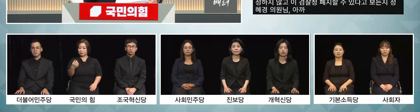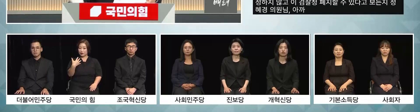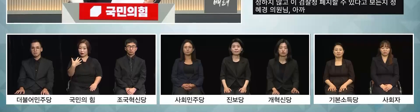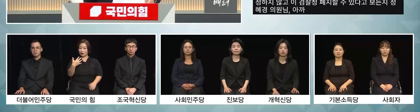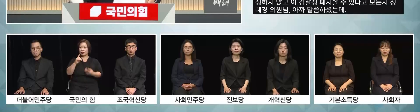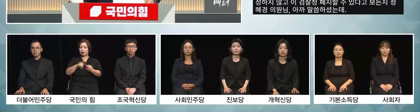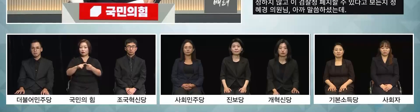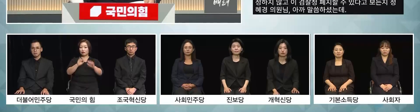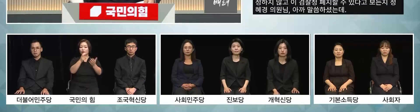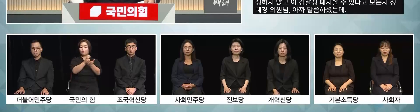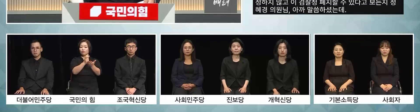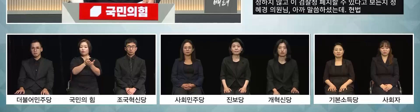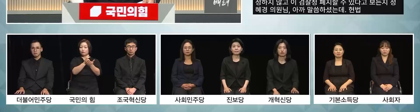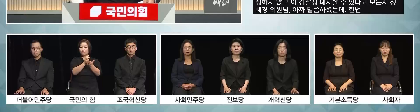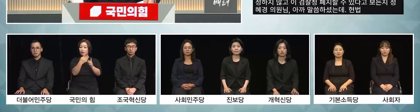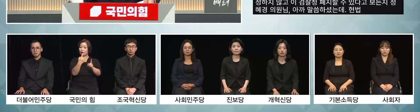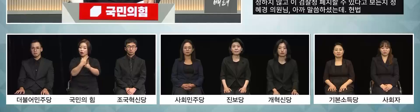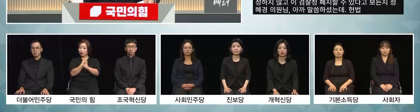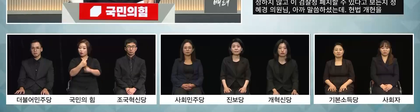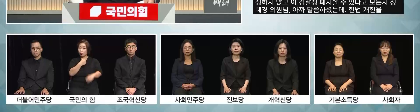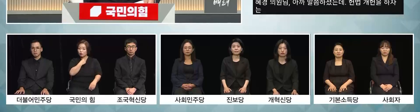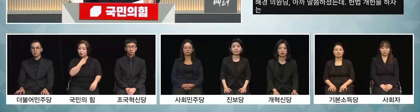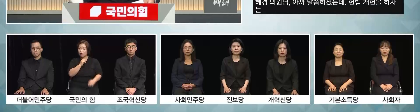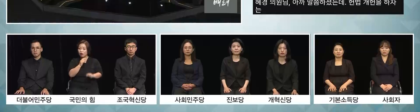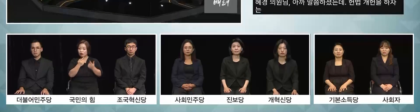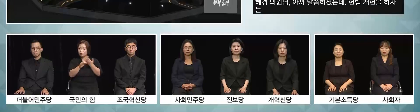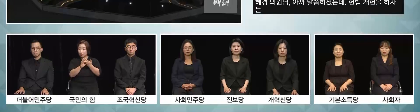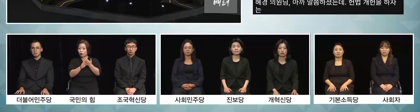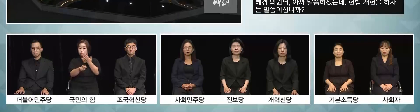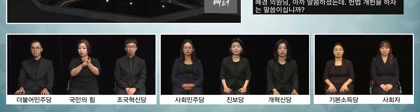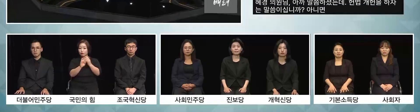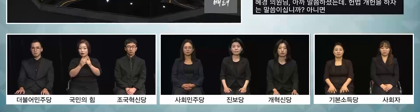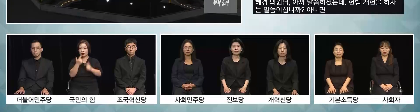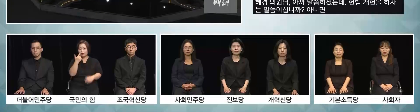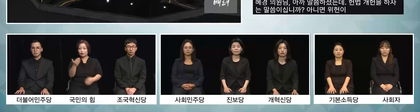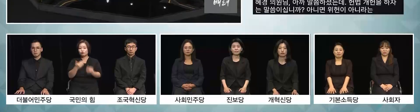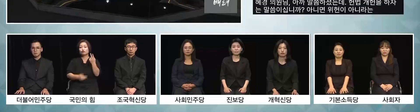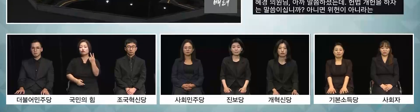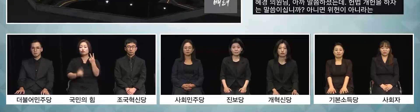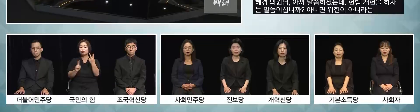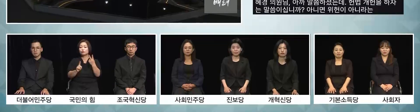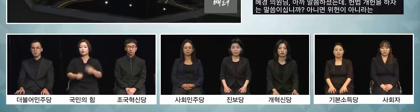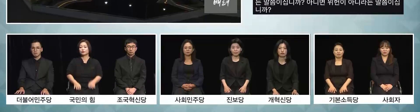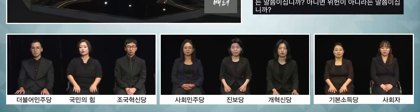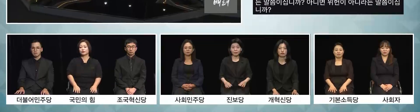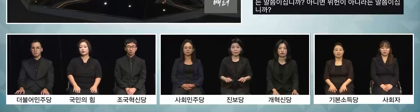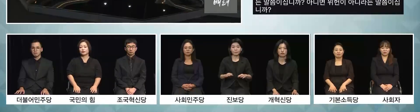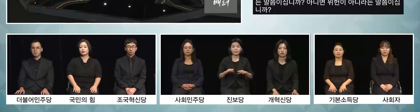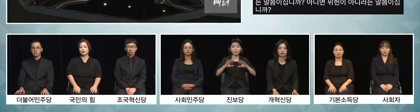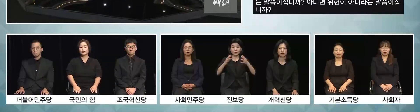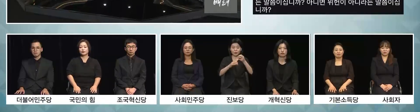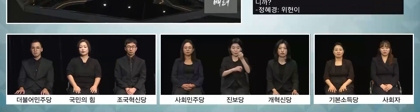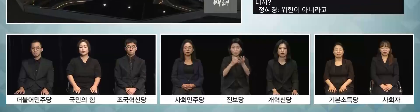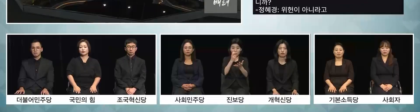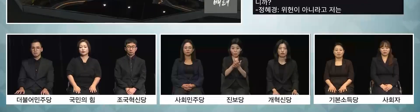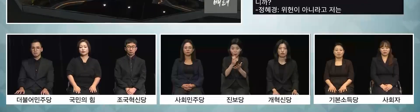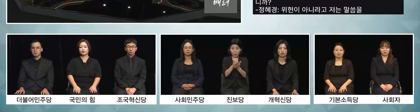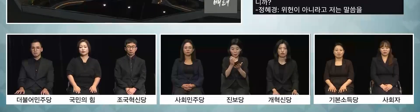헌법 개헌을 하자는 말씀이십니까? 아니면 위헌이 아니라는 말씀이십니까? 위헌이 아니라고 저는 말씀을